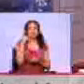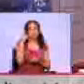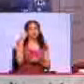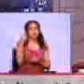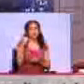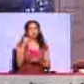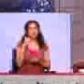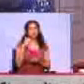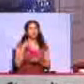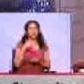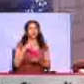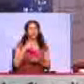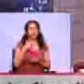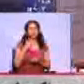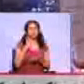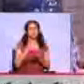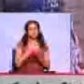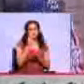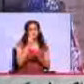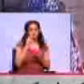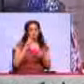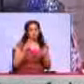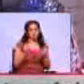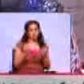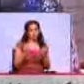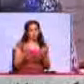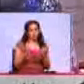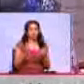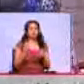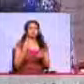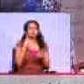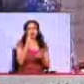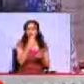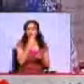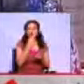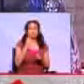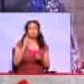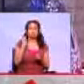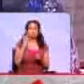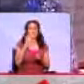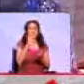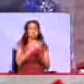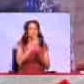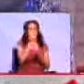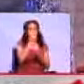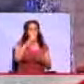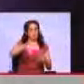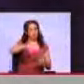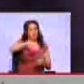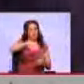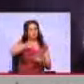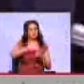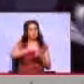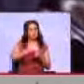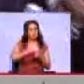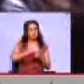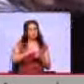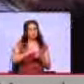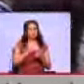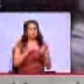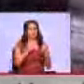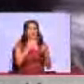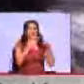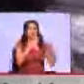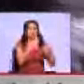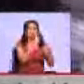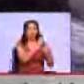من الناس وطلبت جهازي، جاب لي بوتجاز وجاب لي التلاجة وجاب لي غسالة وأنبوبة وخلاط،